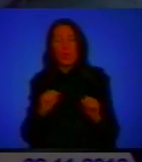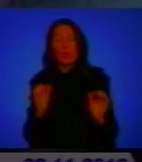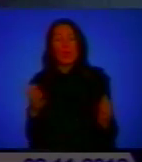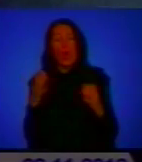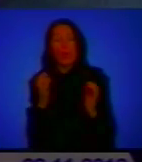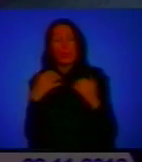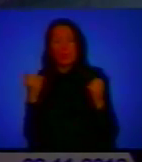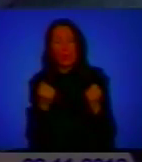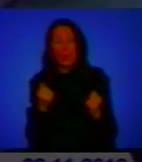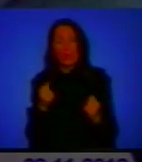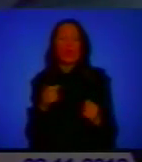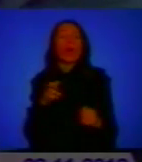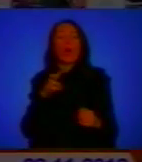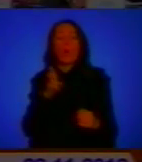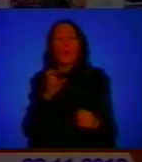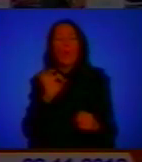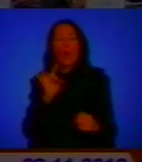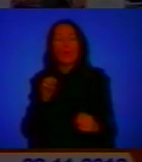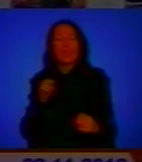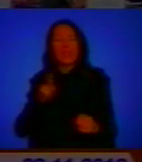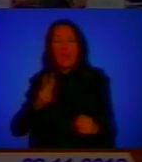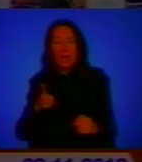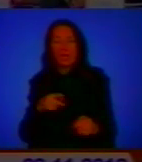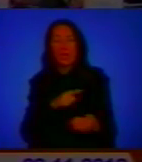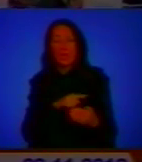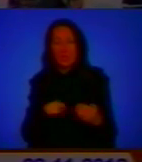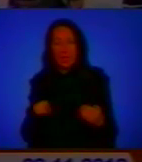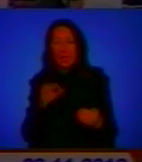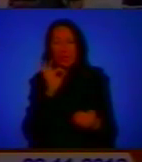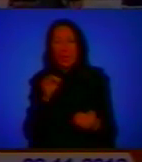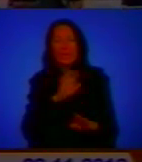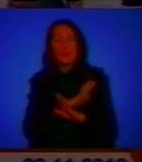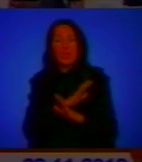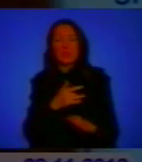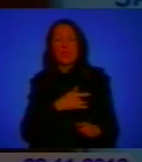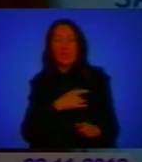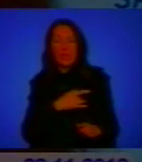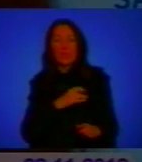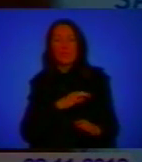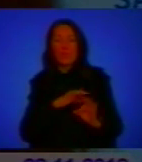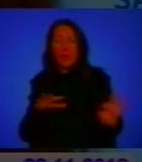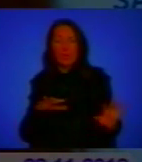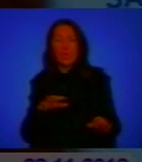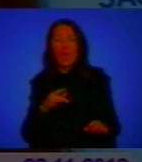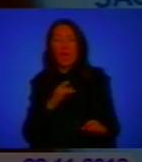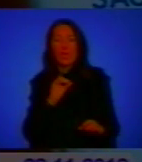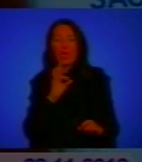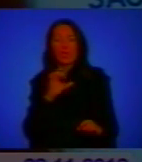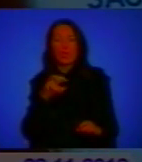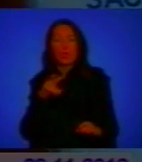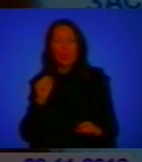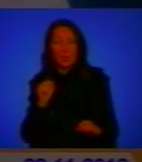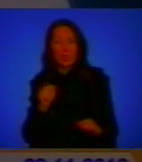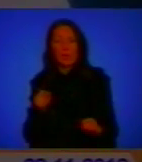державної адміністрації Михайло Бортняк. Він зазначив, що смертність від інфарктів та інсультів на Тернопільщині значно